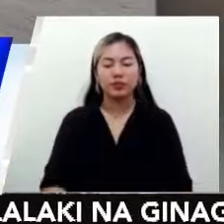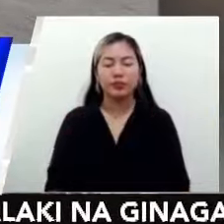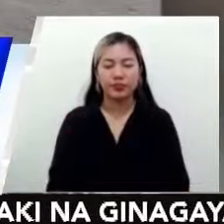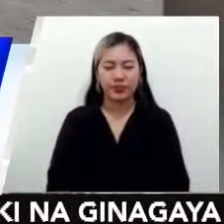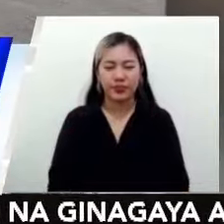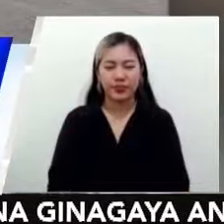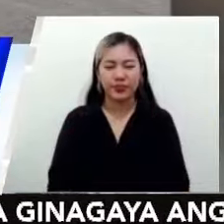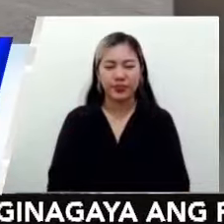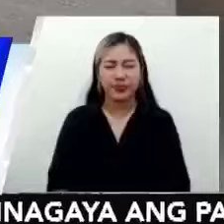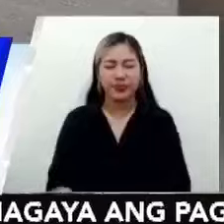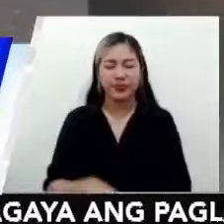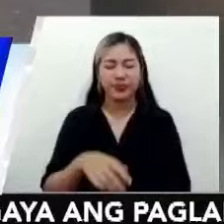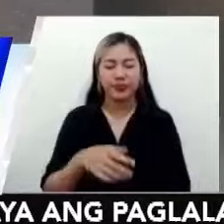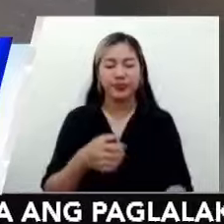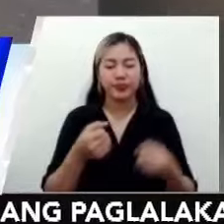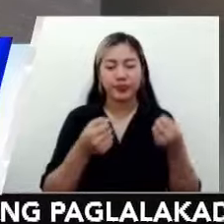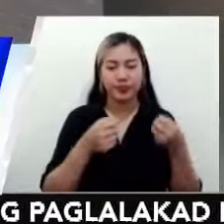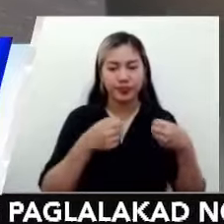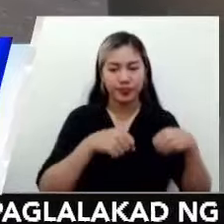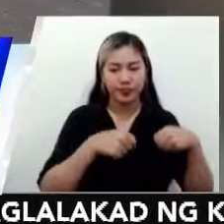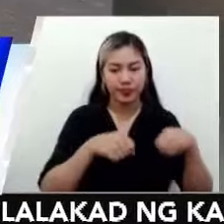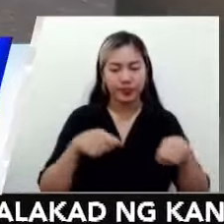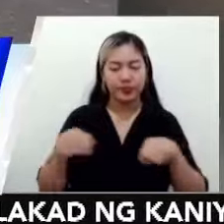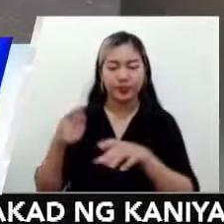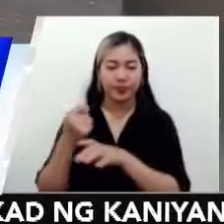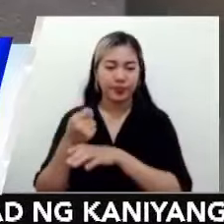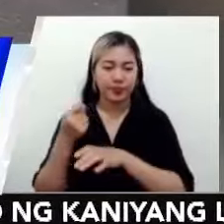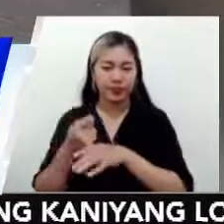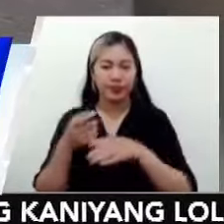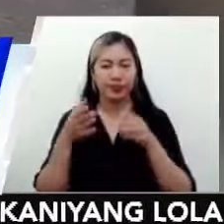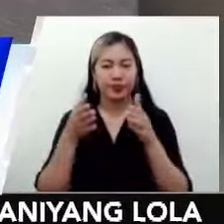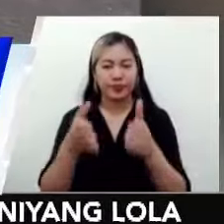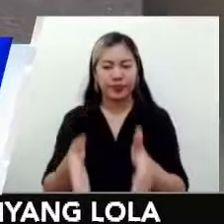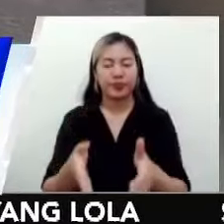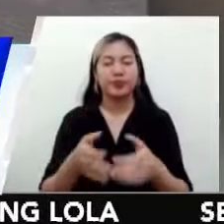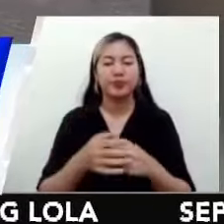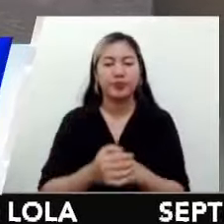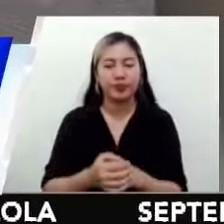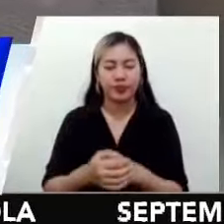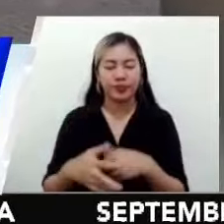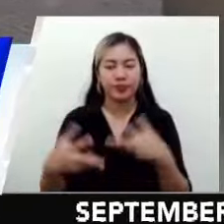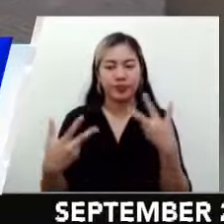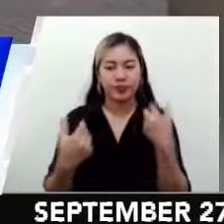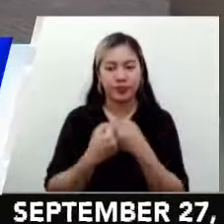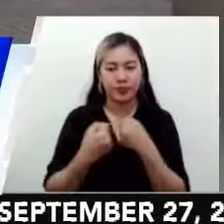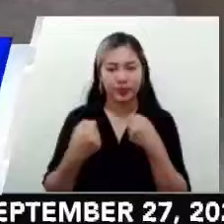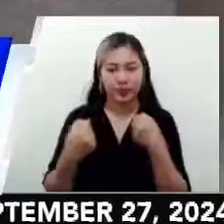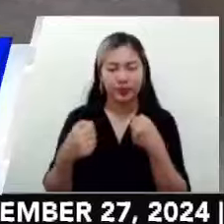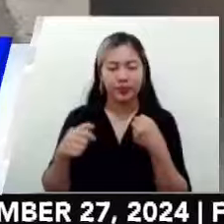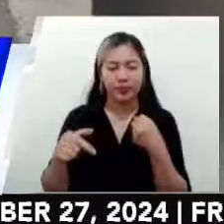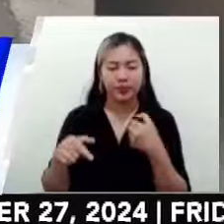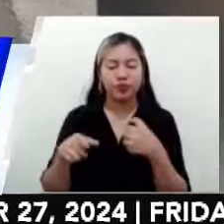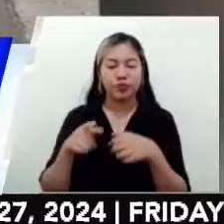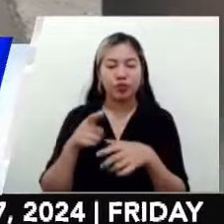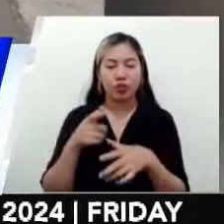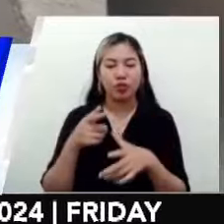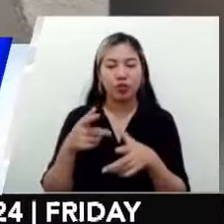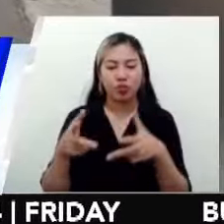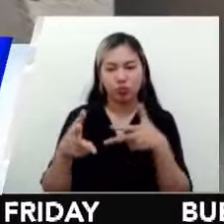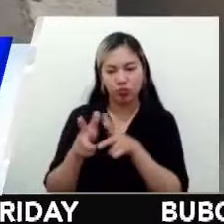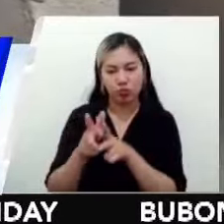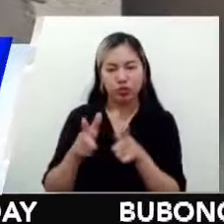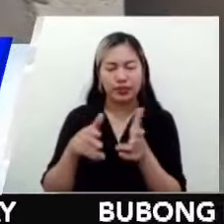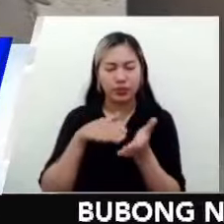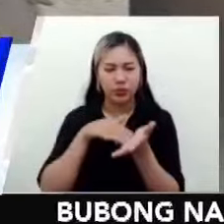sasakyan ang kahabaan ng Davao-Cotabato Highway nang tumama sa gilid ng truck ang motorsiklo. Pasintabi lamang po, tumilapon